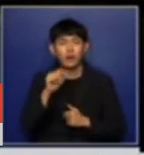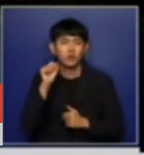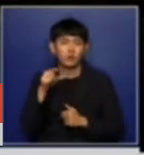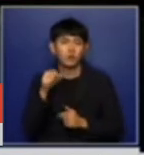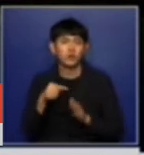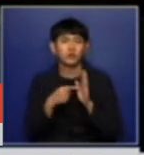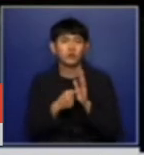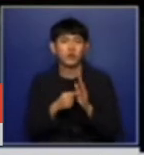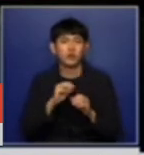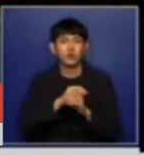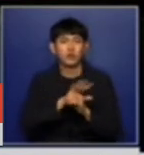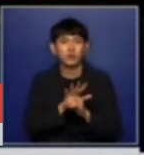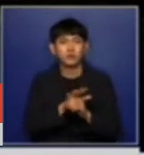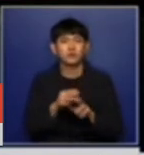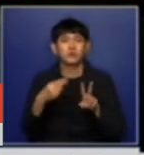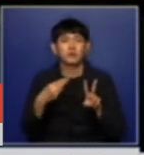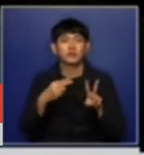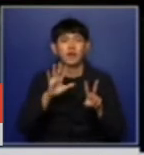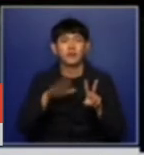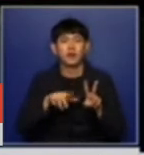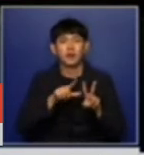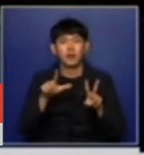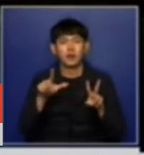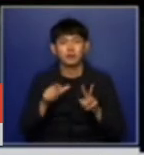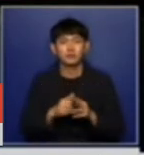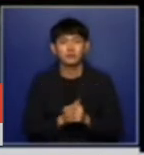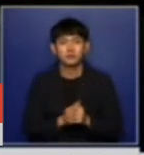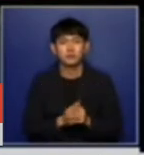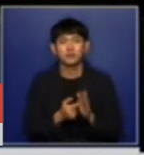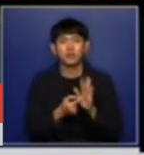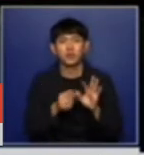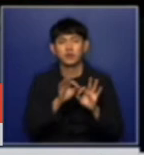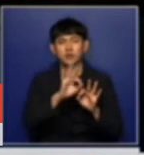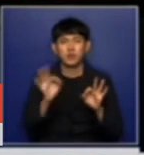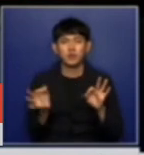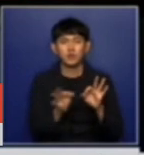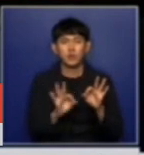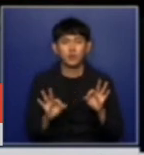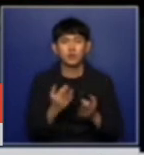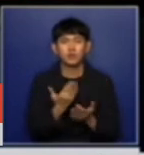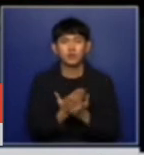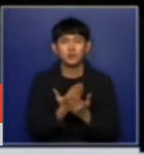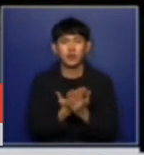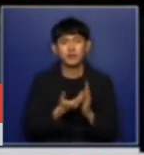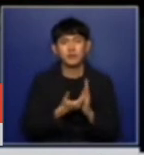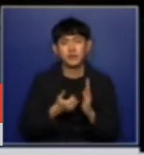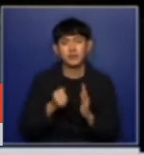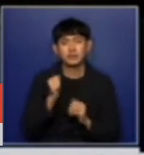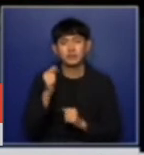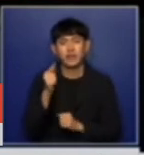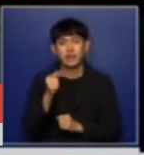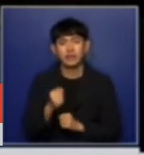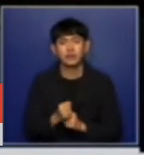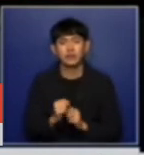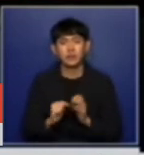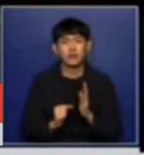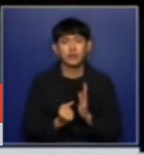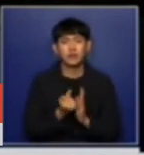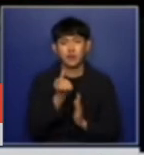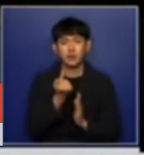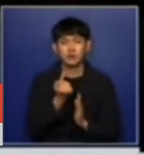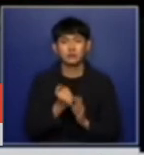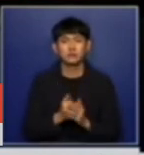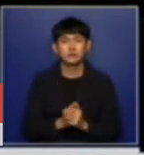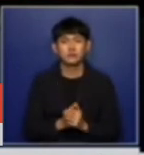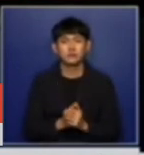ควิด 25ก็เขียนบอกว่าให้จ่ายในปีในโอกาสแรก